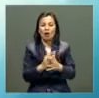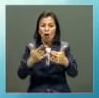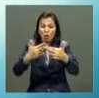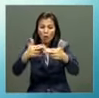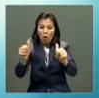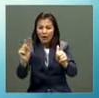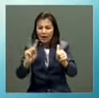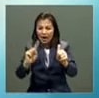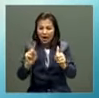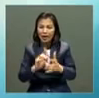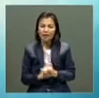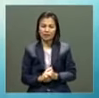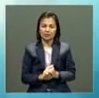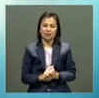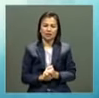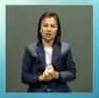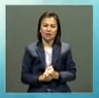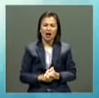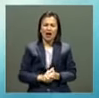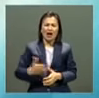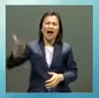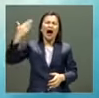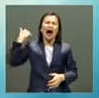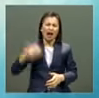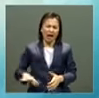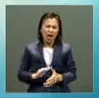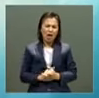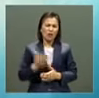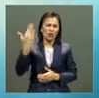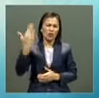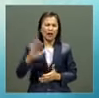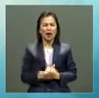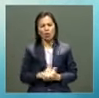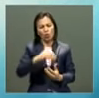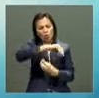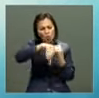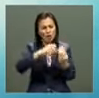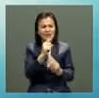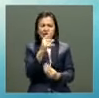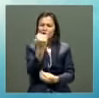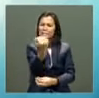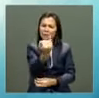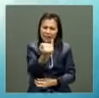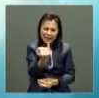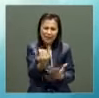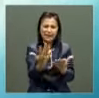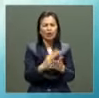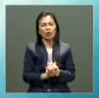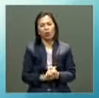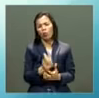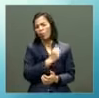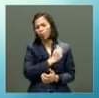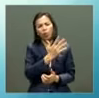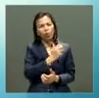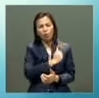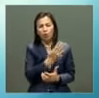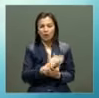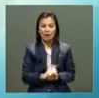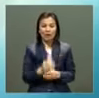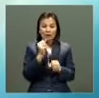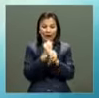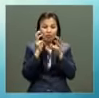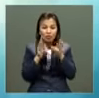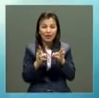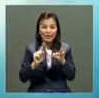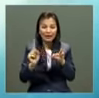มตอนนี้บอกว่าโอ้มันนานมาแล้วไม่ไหวแล้วเศรษฐกิจก็ไม่ดีอะไรทั้งหลายนี่นะครับจะต้องทำอะไรอย่างไร